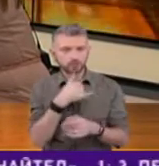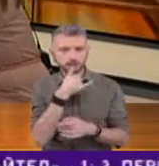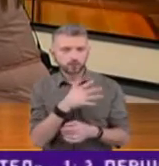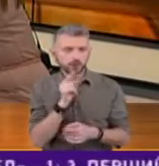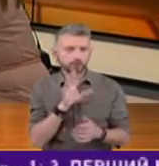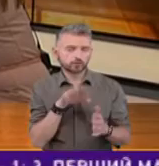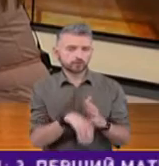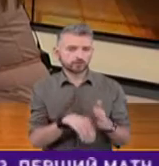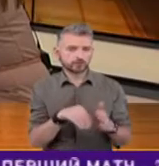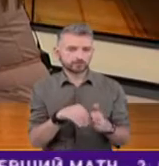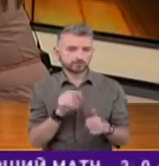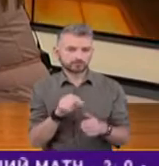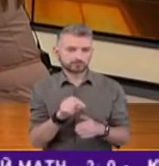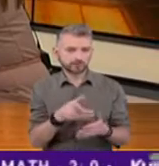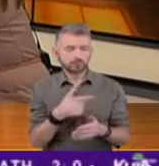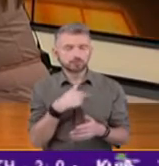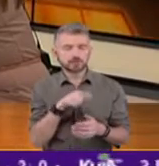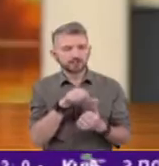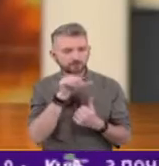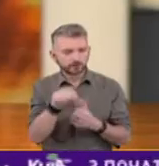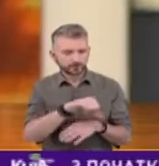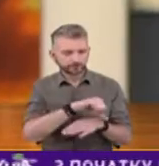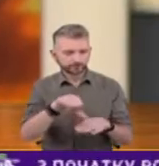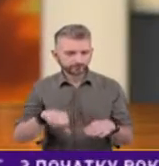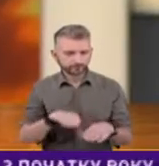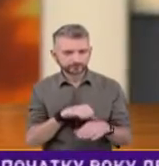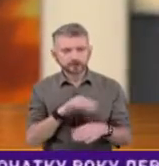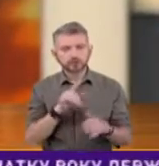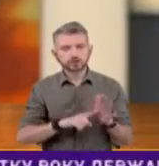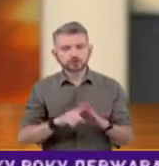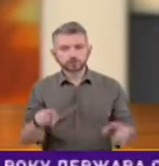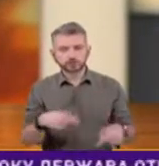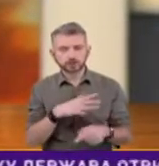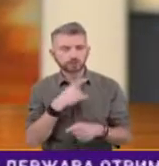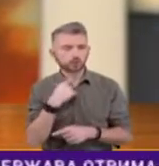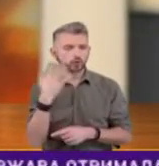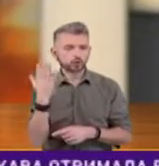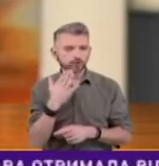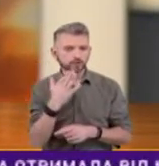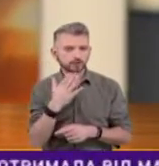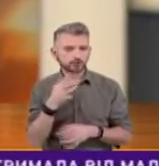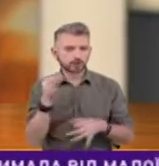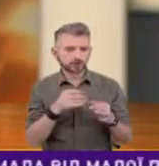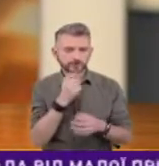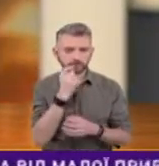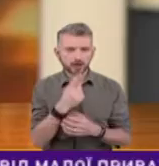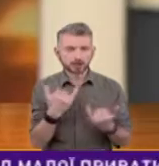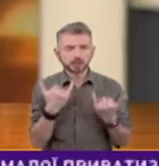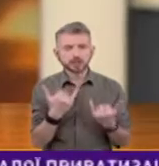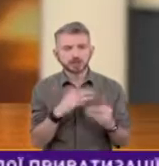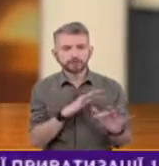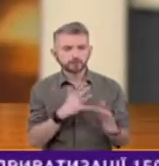її включити в ландшафтний заказник. Ми її виділили, спочатку створили, і ви знаєте, був проголосований ландшафтний парк. Зараз відбуваються